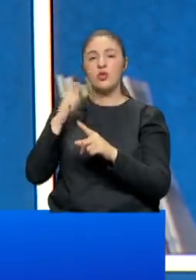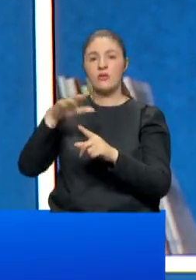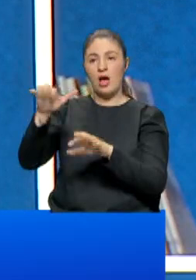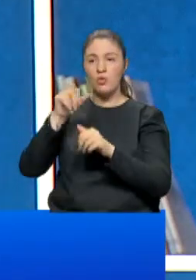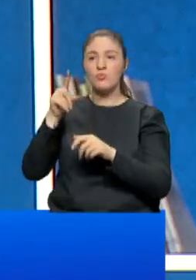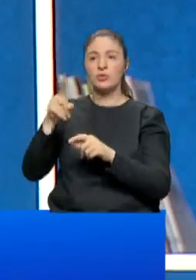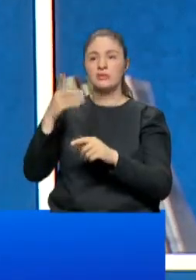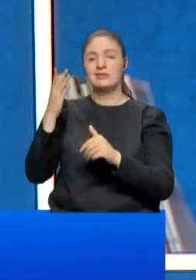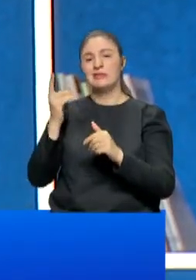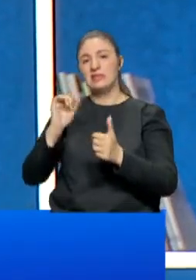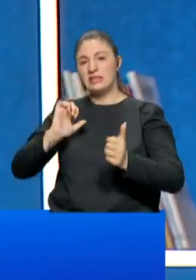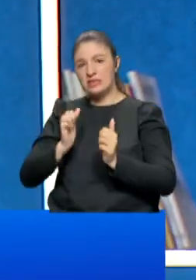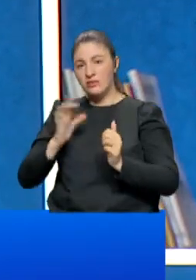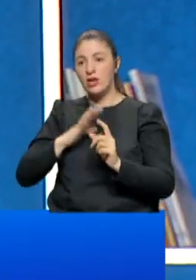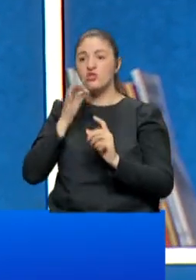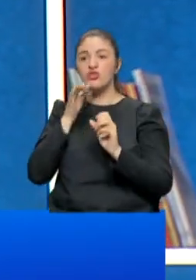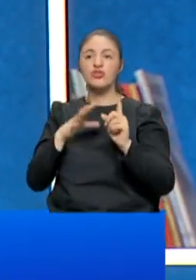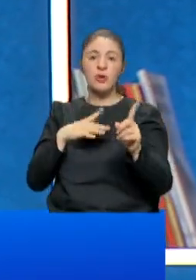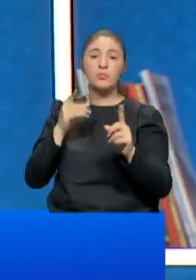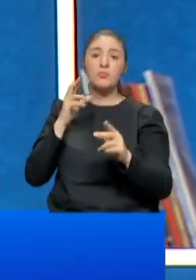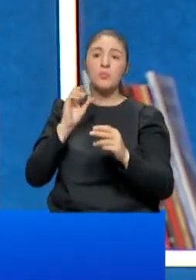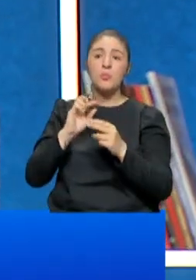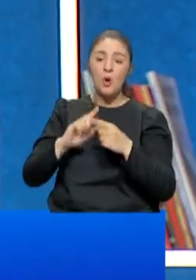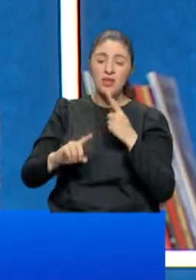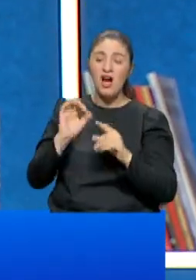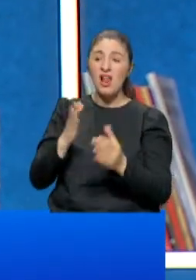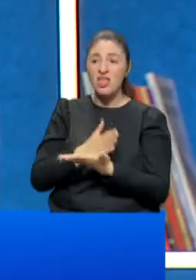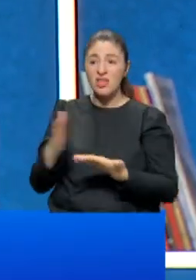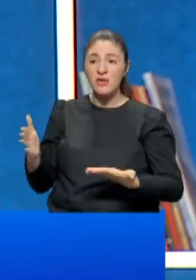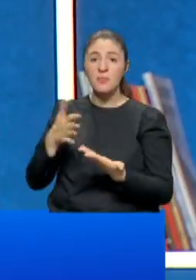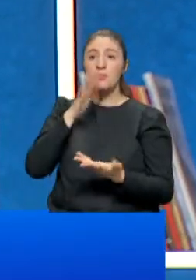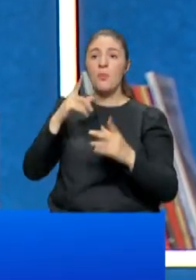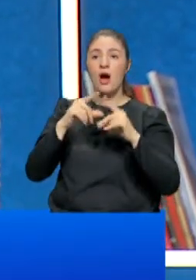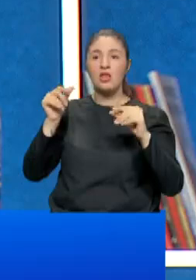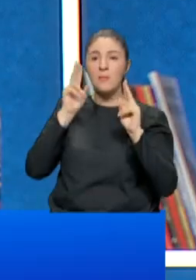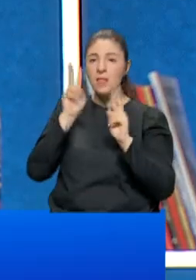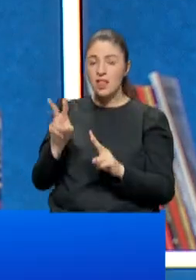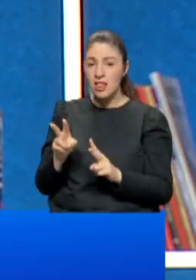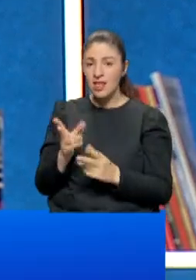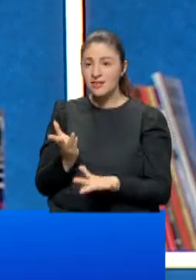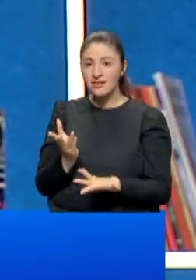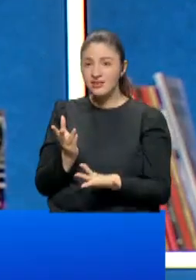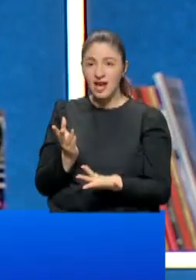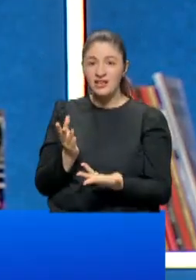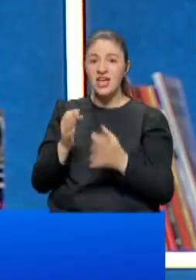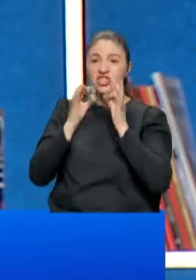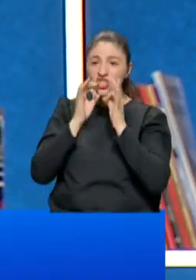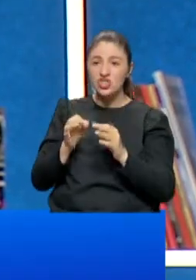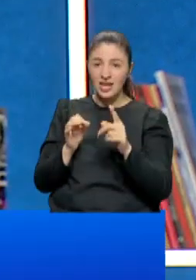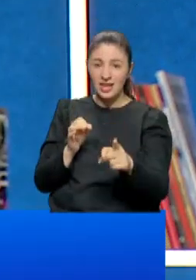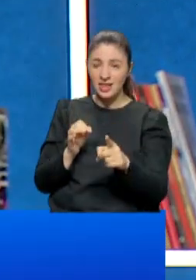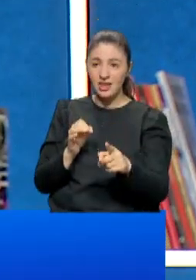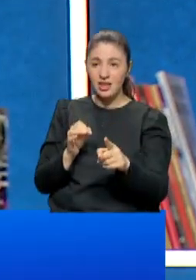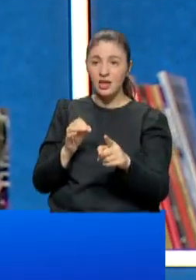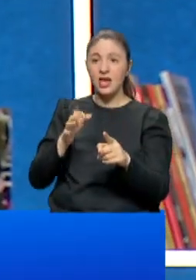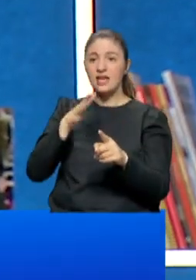geliyordu burada kısıtlamalar var bir kısım Çin bu Politikalar hala devam ettiriyor bilmiyorum haritaları gördünüz mü o Çin'in